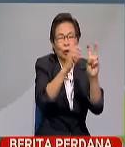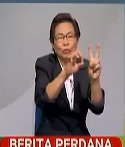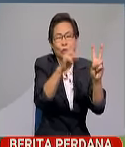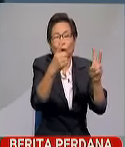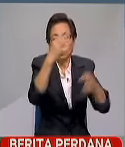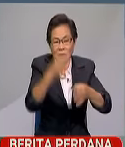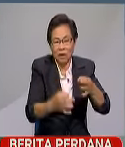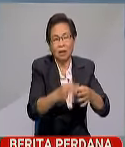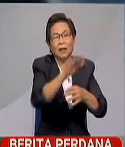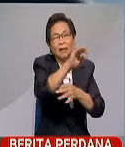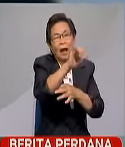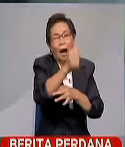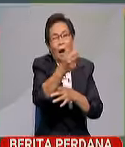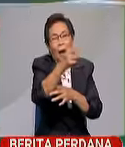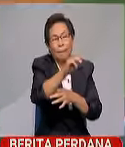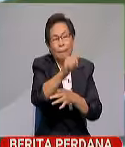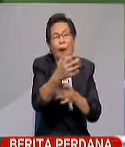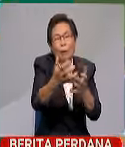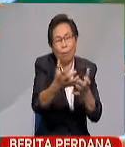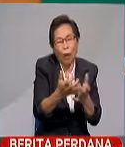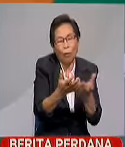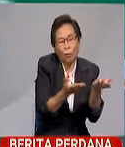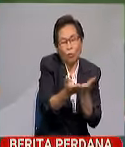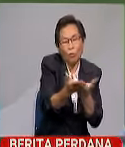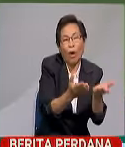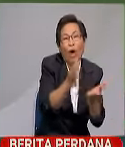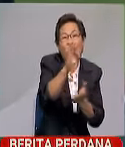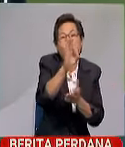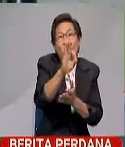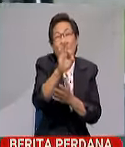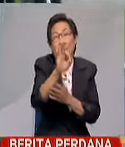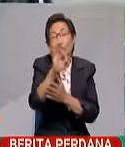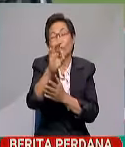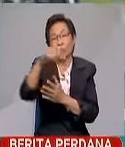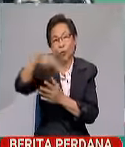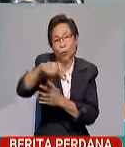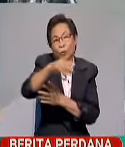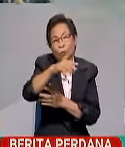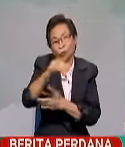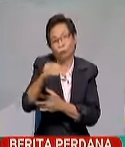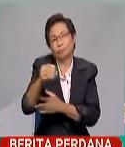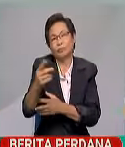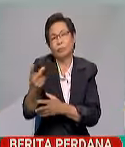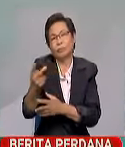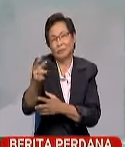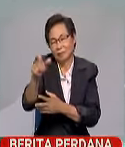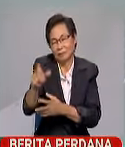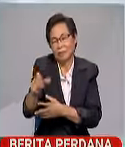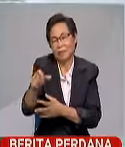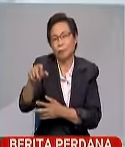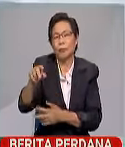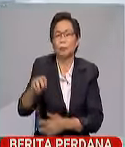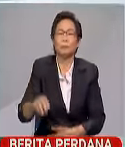pengeluar Yamaha mahu menggunakan khidmat Fabio Quartararo dan Maverick Vinales.